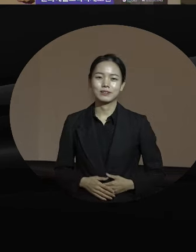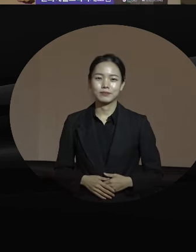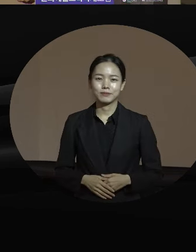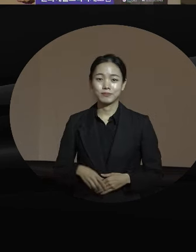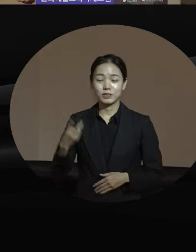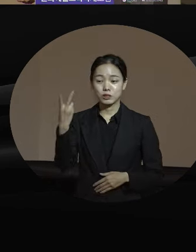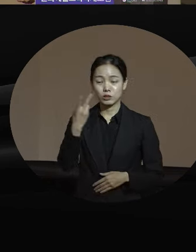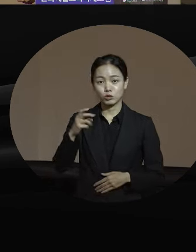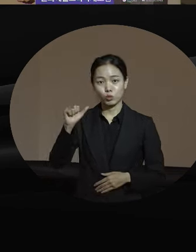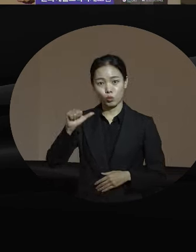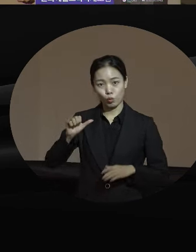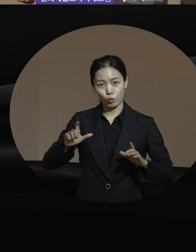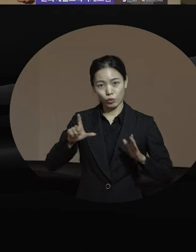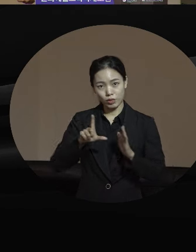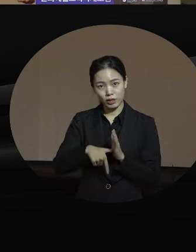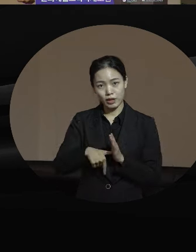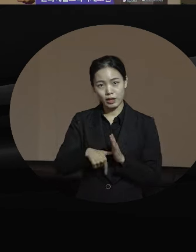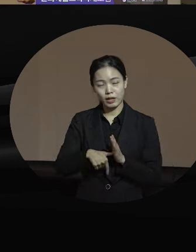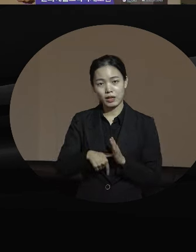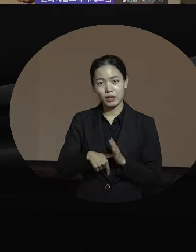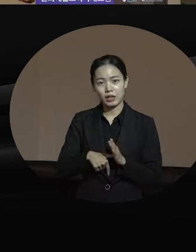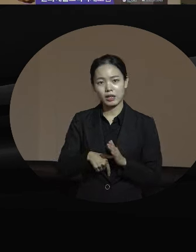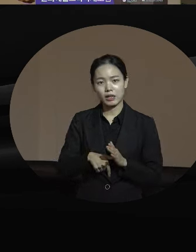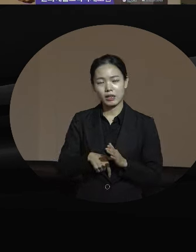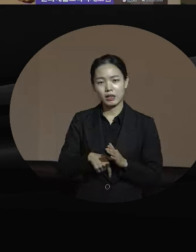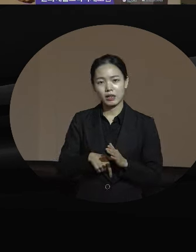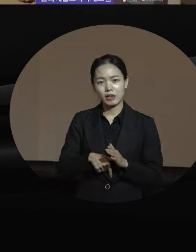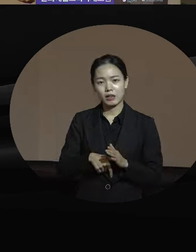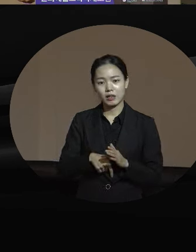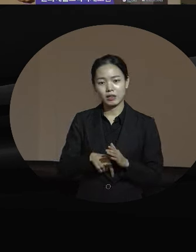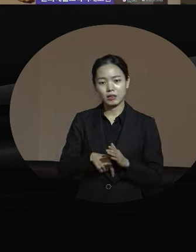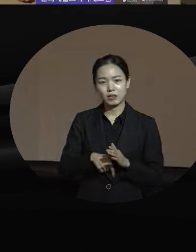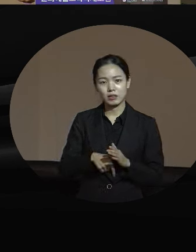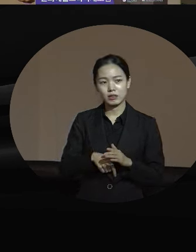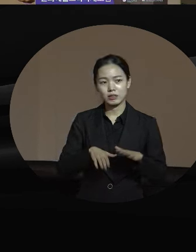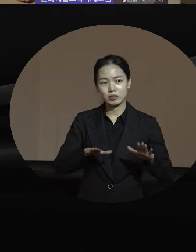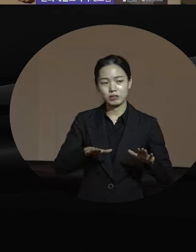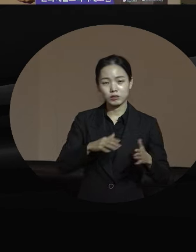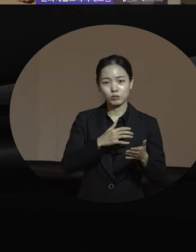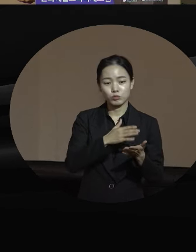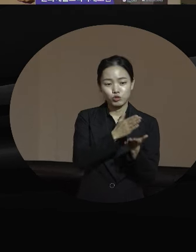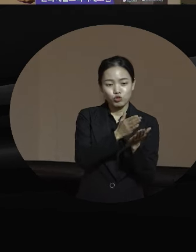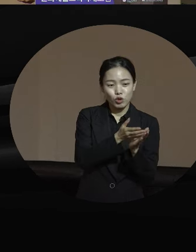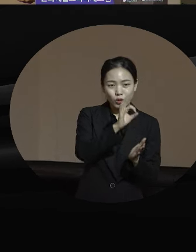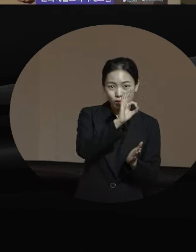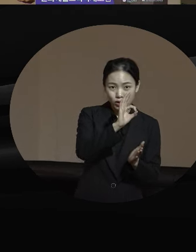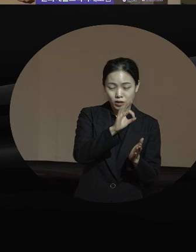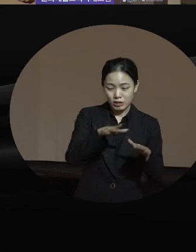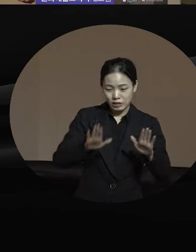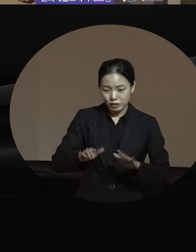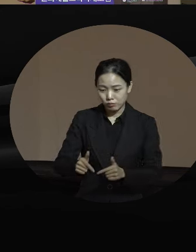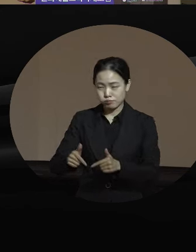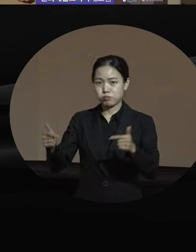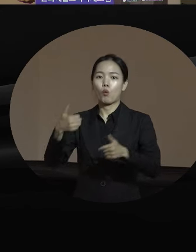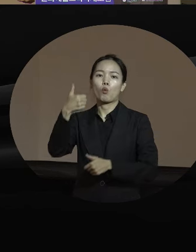불과 2005년에 10여 개의 취약계층 유형에서 현재 50여 개의 취약계층 유형으로 더 넓게